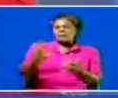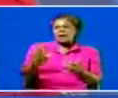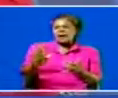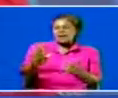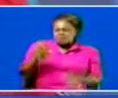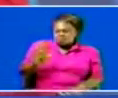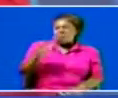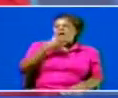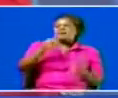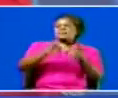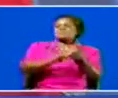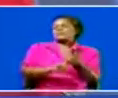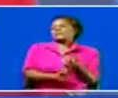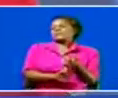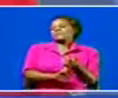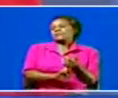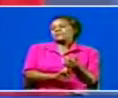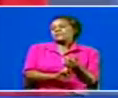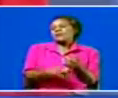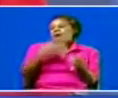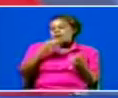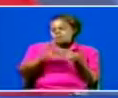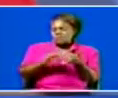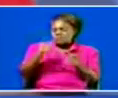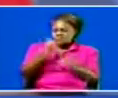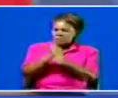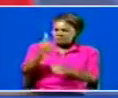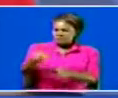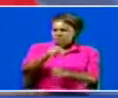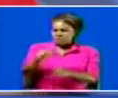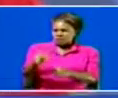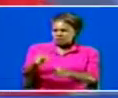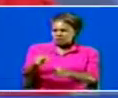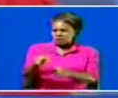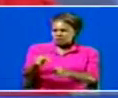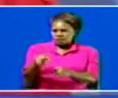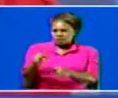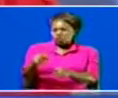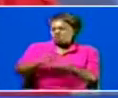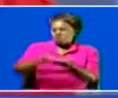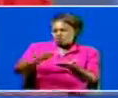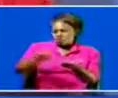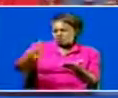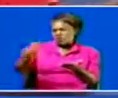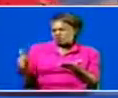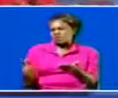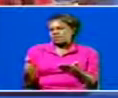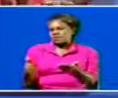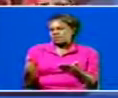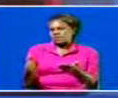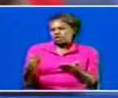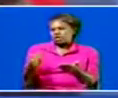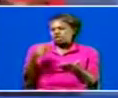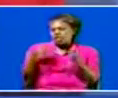awe vipi. Yule mumeo akikukosea shikana na yeye msameheane. Si waingia tu ndani ya